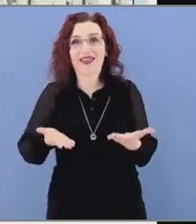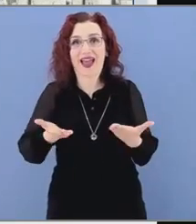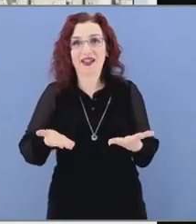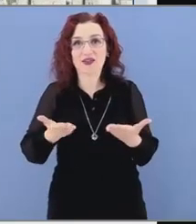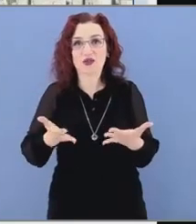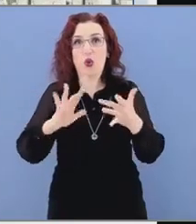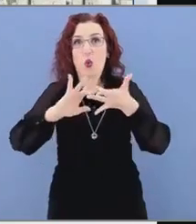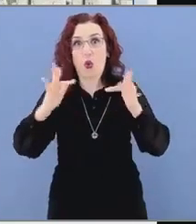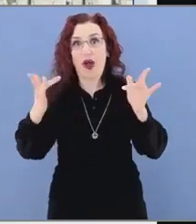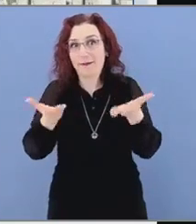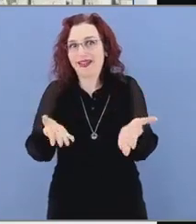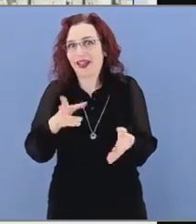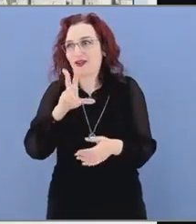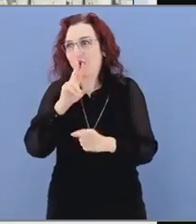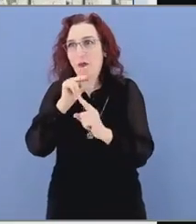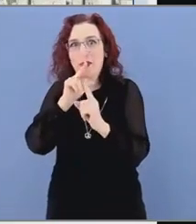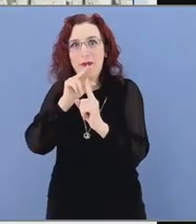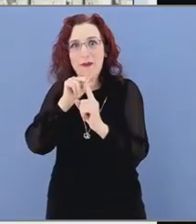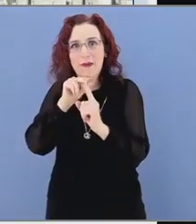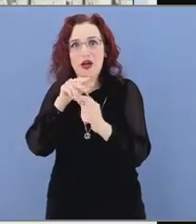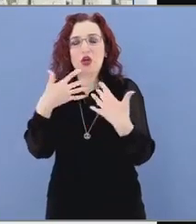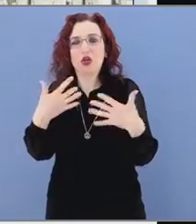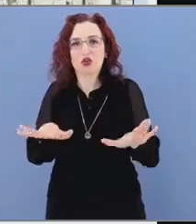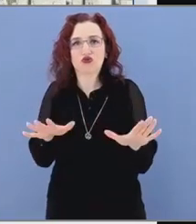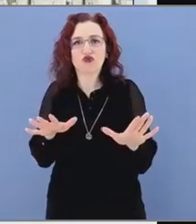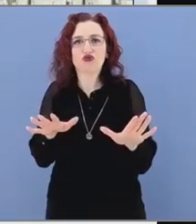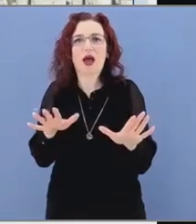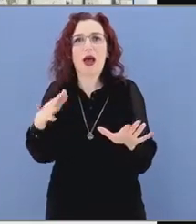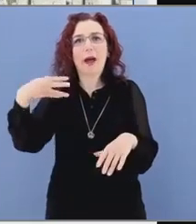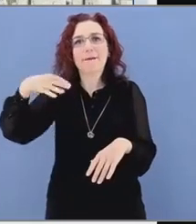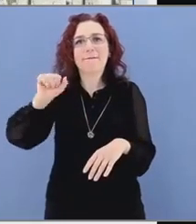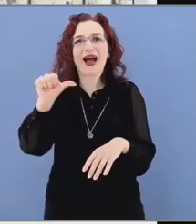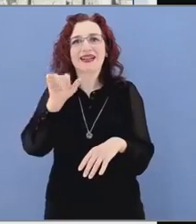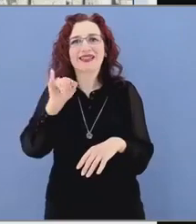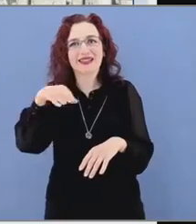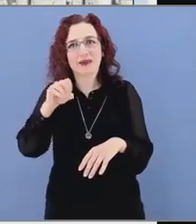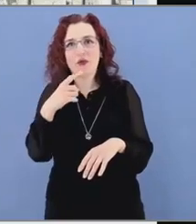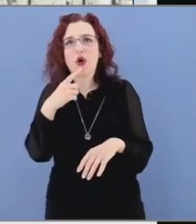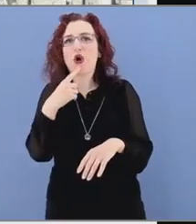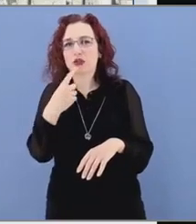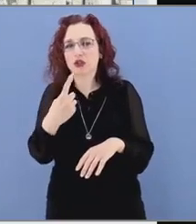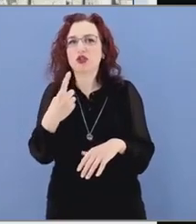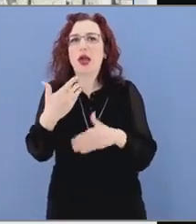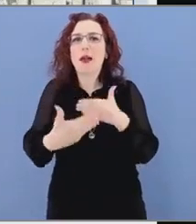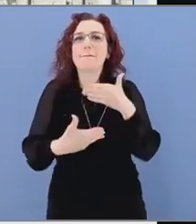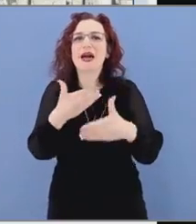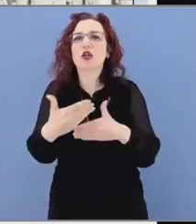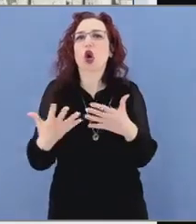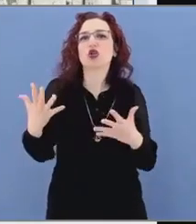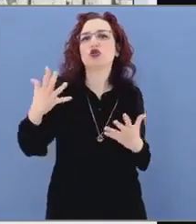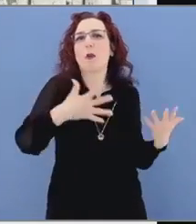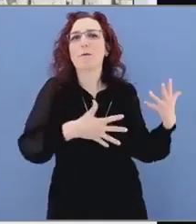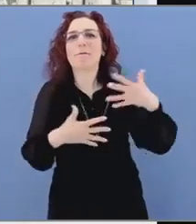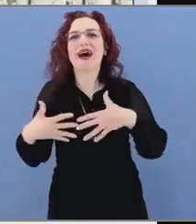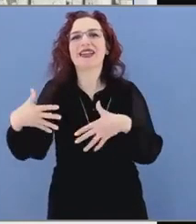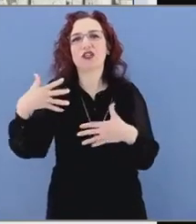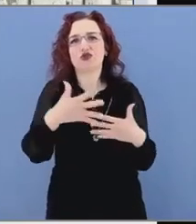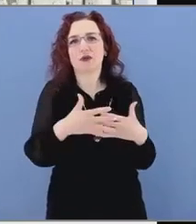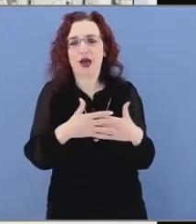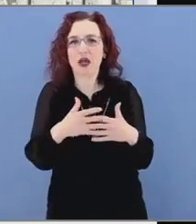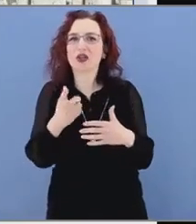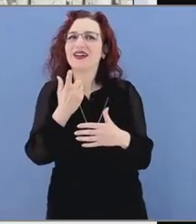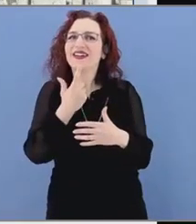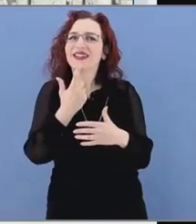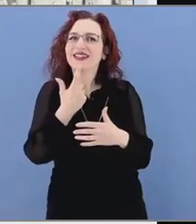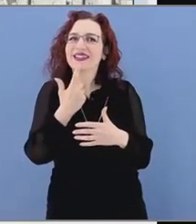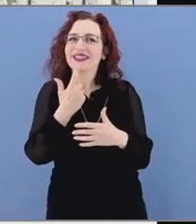questo, come ricordava Massimo, è un percorso partecipato. Chiederemo a chi vive Corviale cosa vorrà nel playground, e quindi tutte